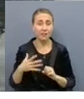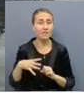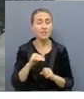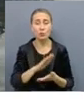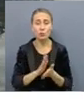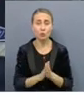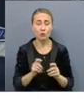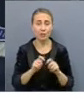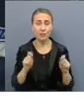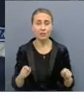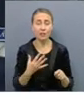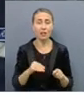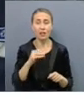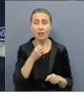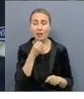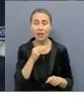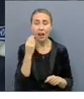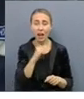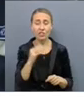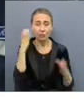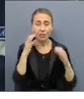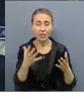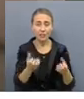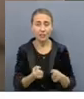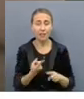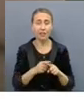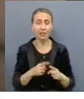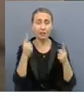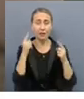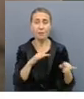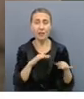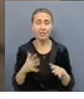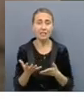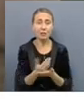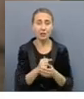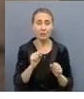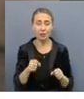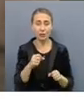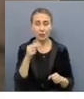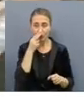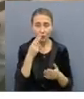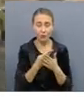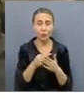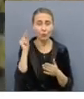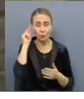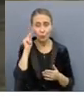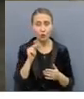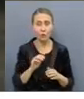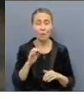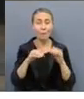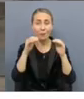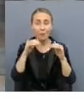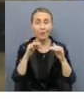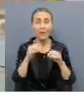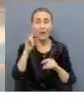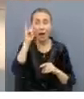условия для получения студентами качественного образования. На торжественном мероприятии собравшиеся смогли увидеть учение, подъем по штурмовой лестнице в окно 4-го